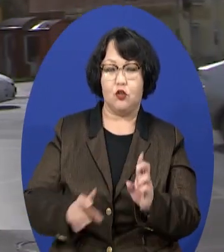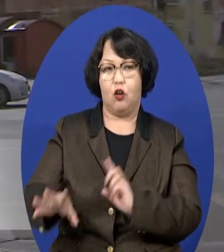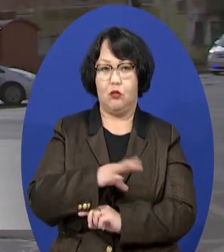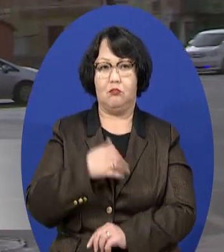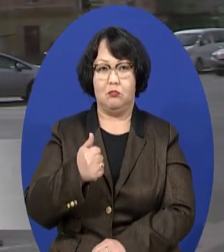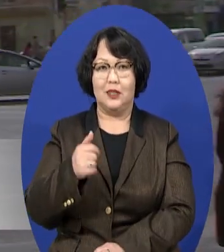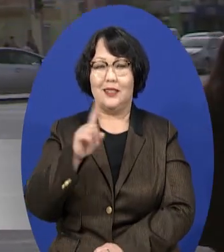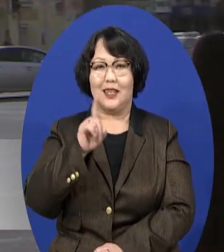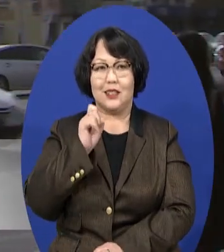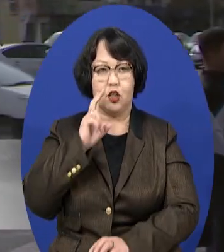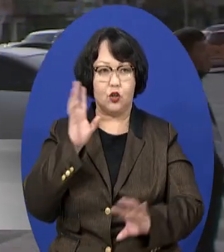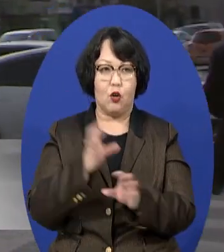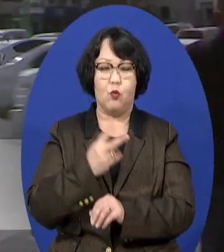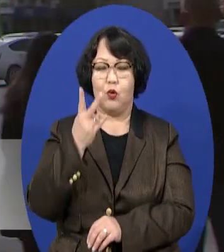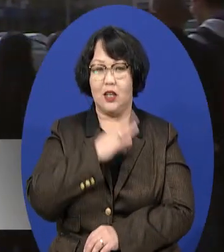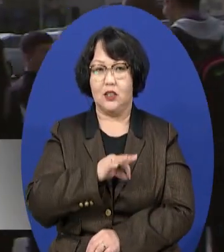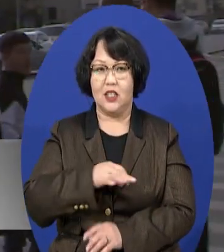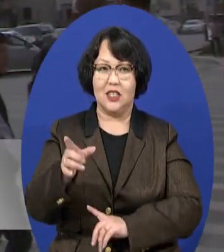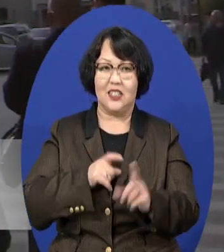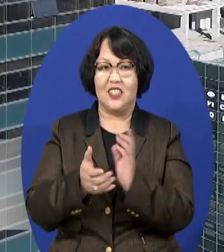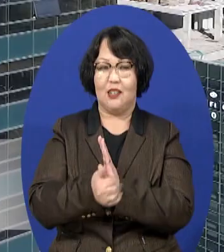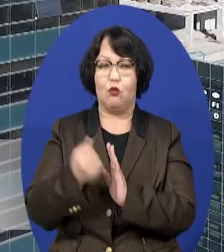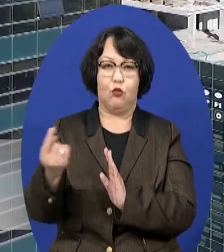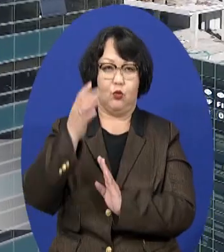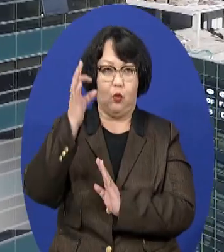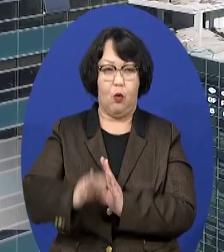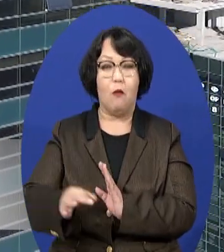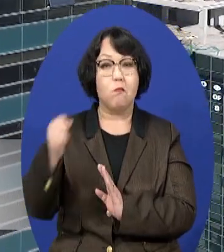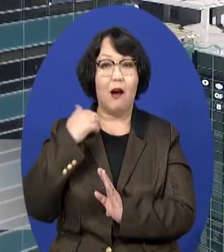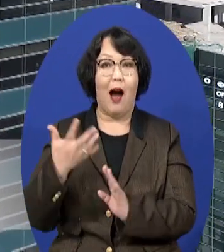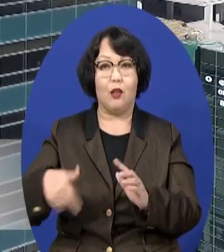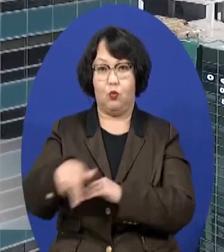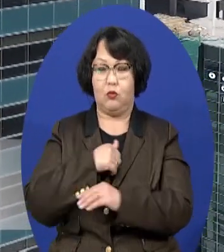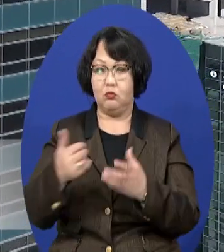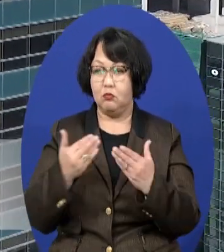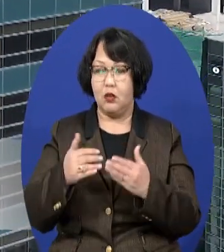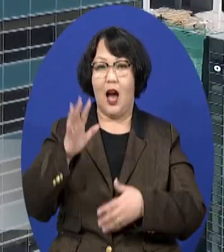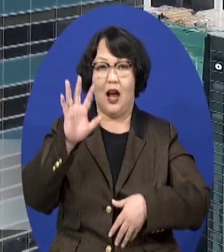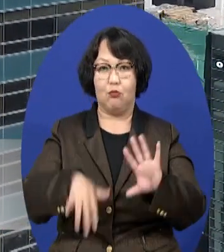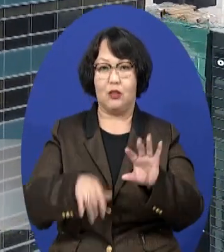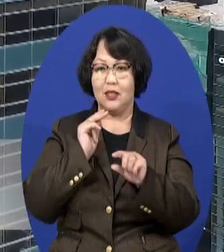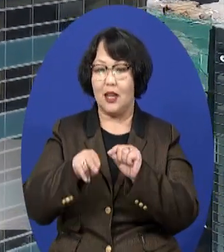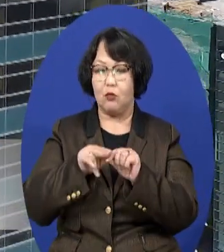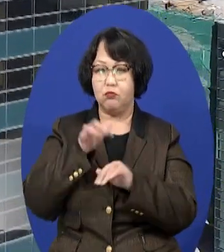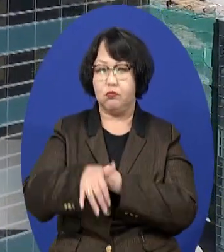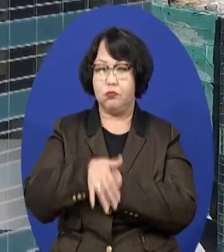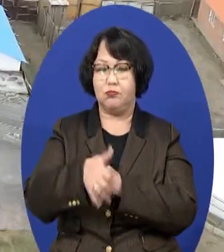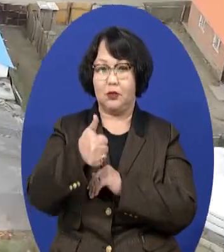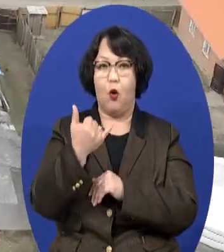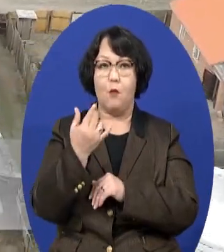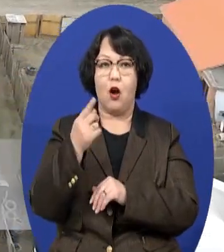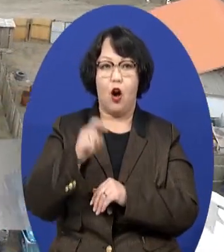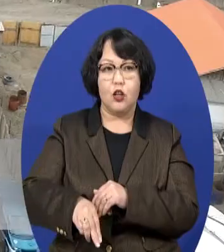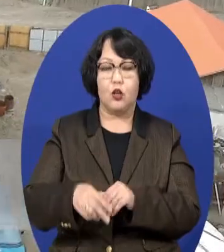бүрдсэн засаглал нь үр ашигтай. Эдийн засгийн чадах өндөр байдлаар нь чагсаасаа. Ингэж 15 шалгуур үзүүлэлтэр хэмжигтэй Улаанбаатар